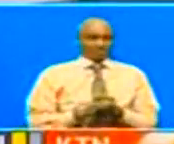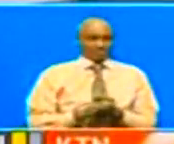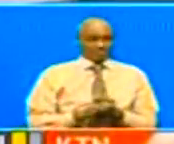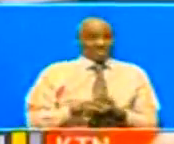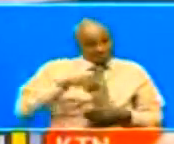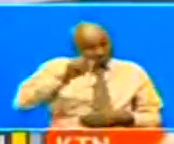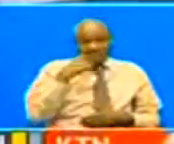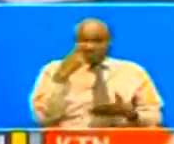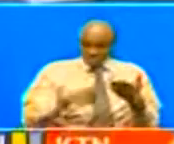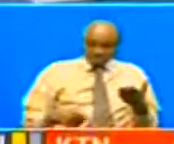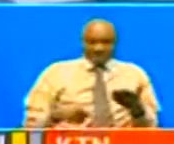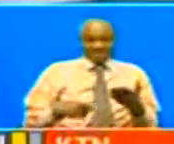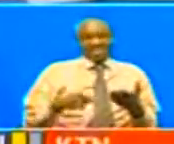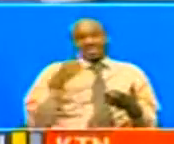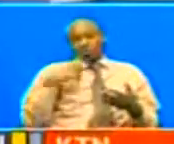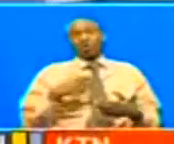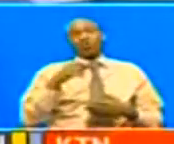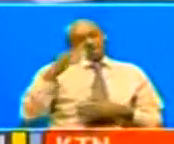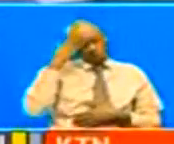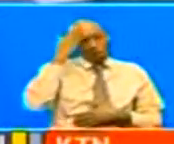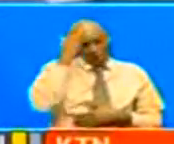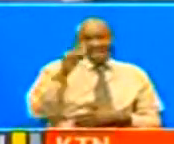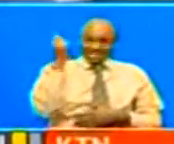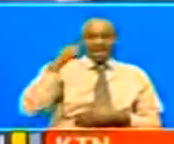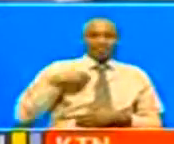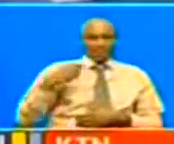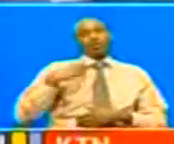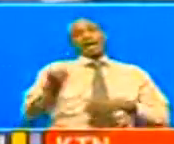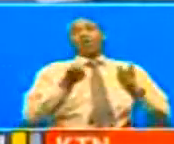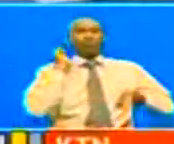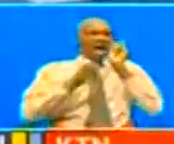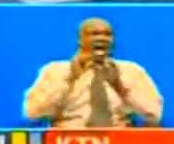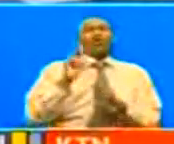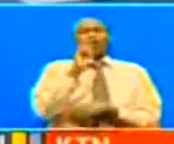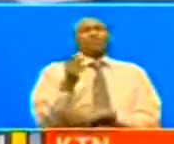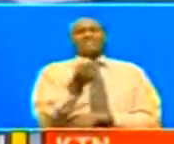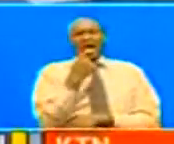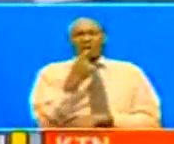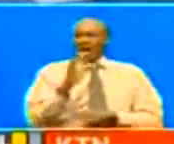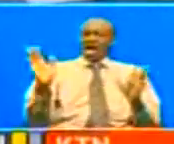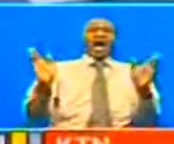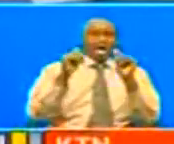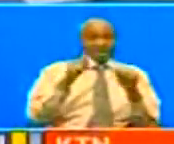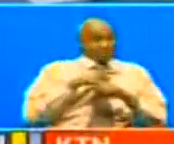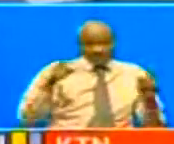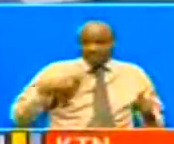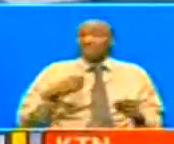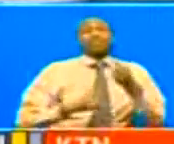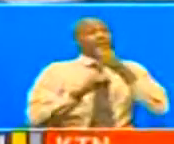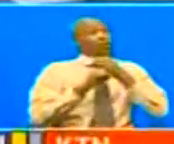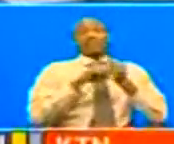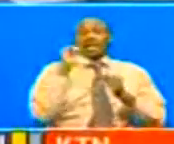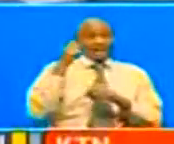excuse to say we know why Kenyans are running fast now. We know the secret they're using drugs. No way. I stand for the Kenyan